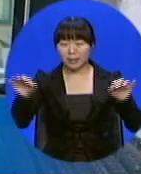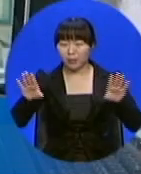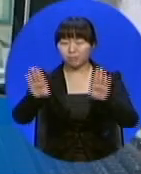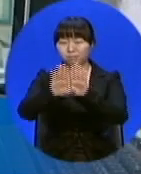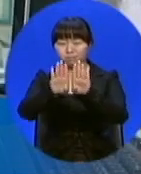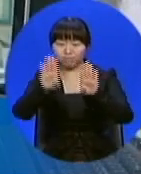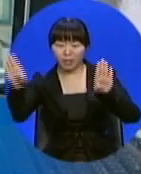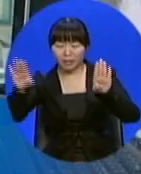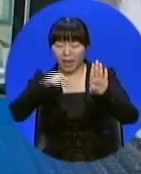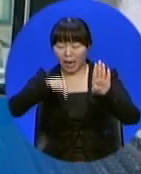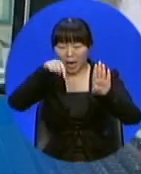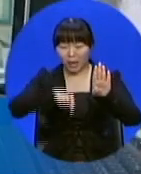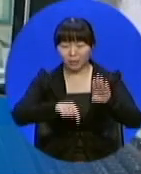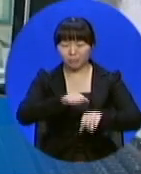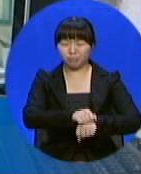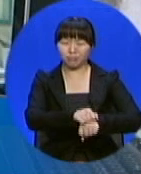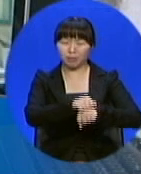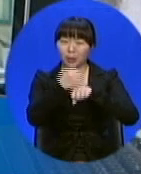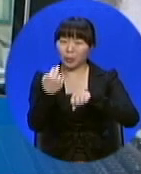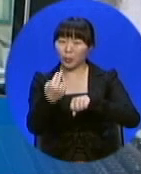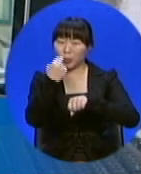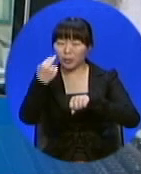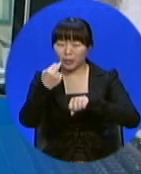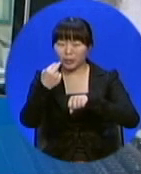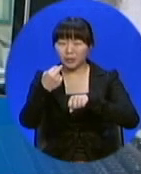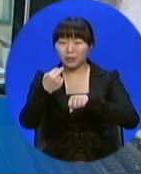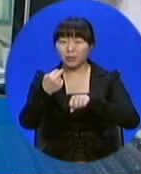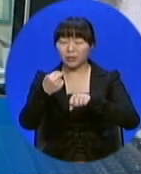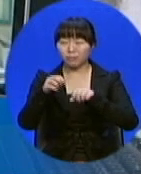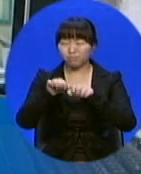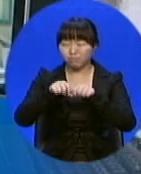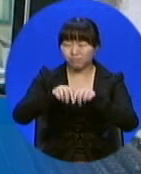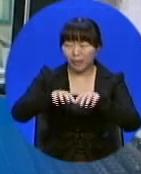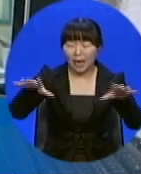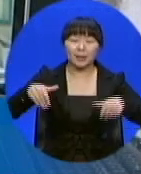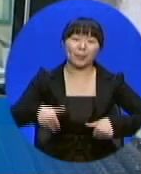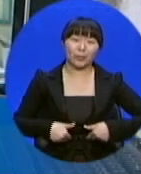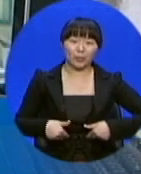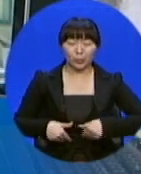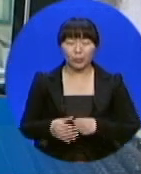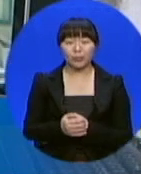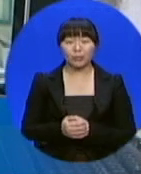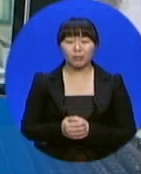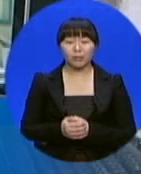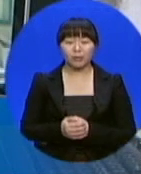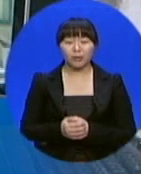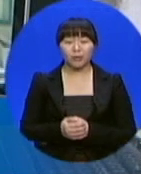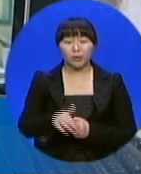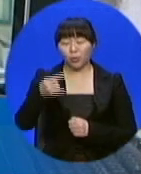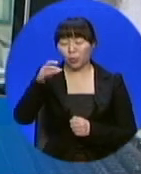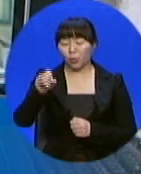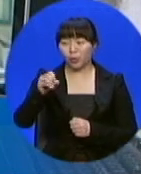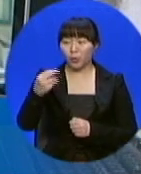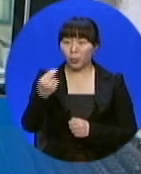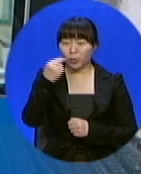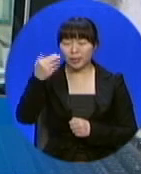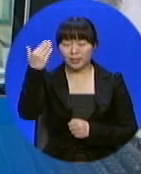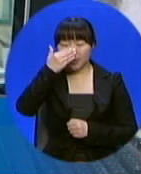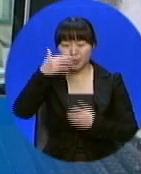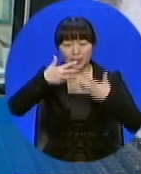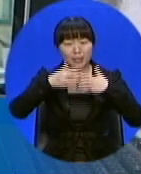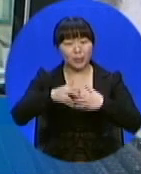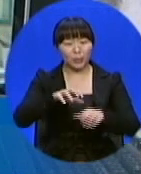열어서 이제 실내 안에 쌓여있는 이제 공기들을 좀 제거할 환기가 될 수 있게 해주셔야 되고요. 공기청정기 같은 경우를 이용을 해서